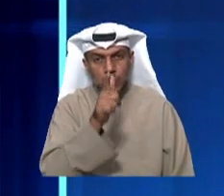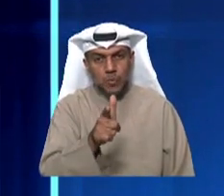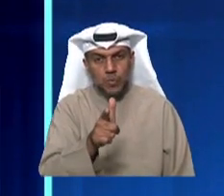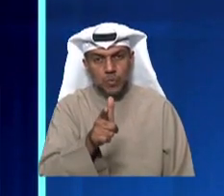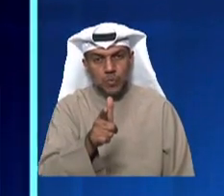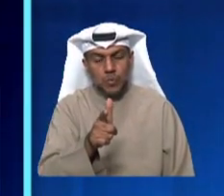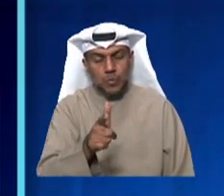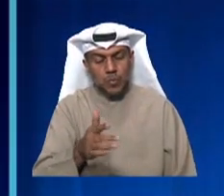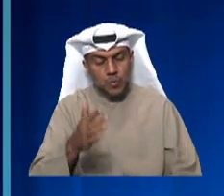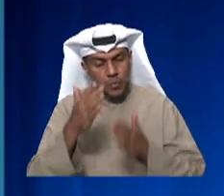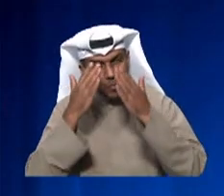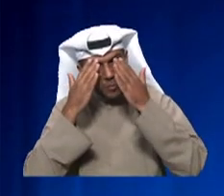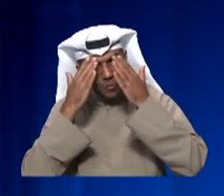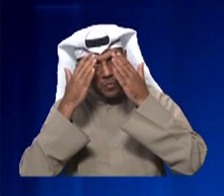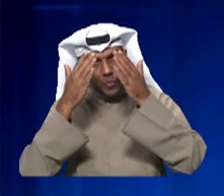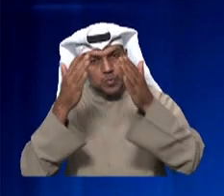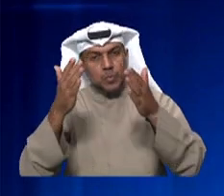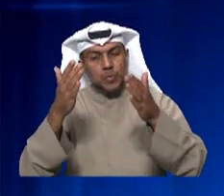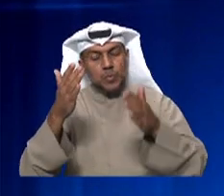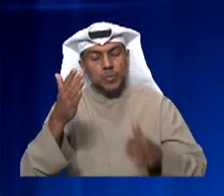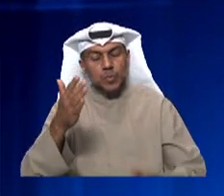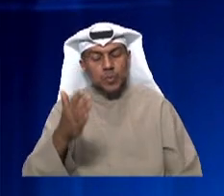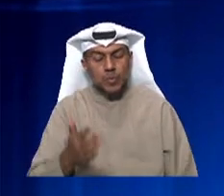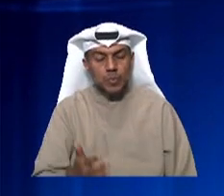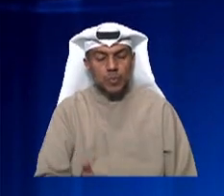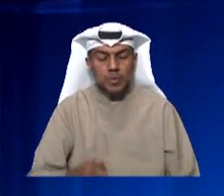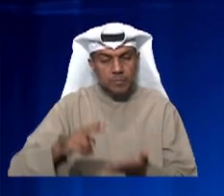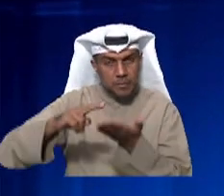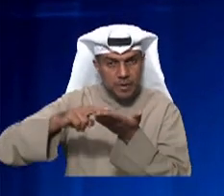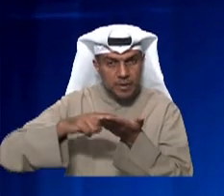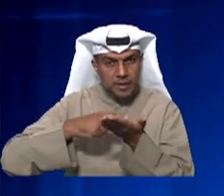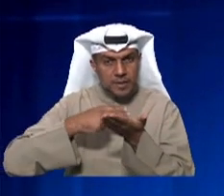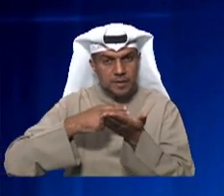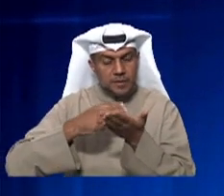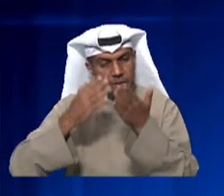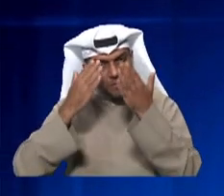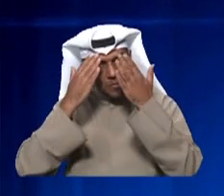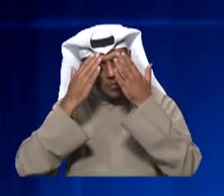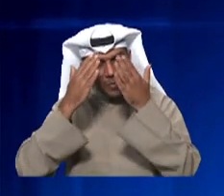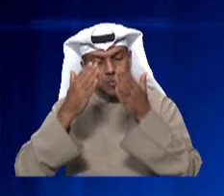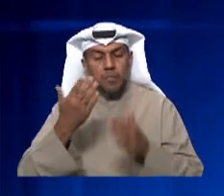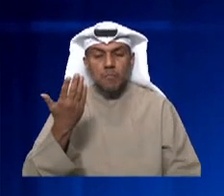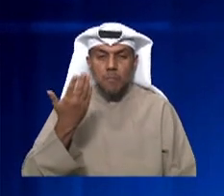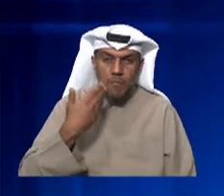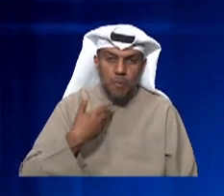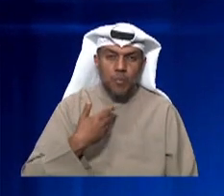ضمنها سمو حفظه الله خالص شكره على ما عبر عنه فخامته من تهنئة